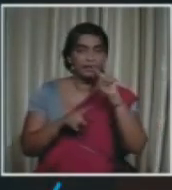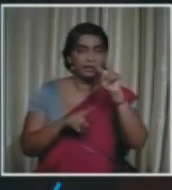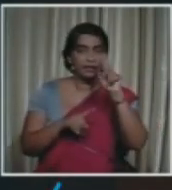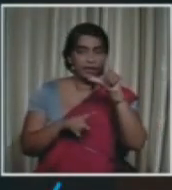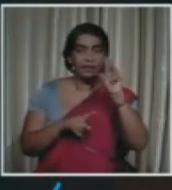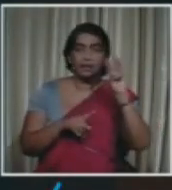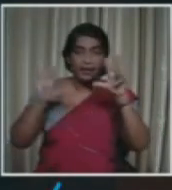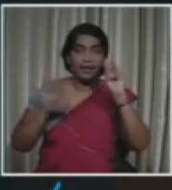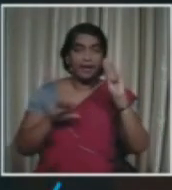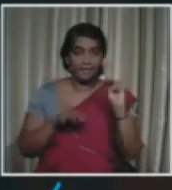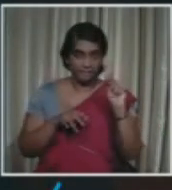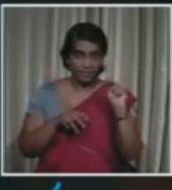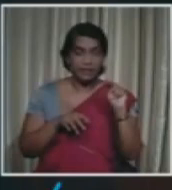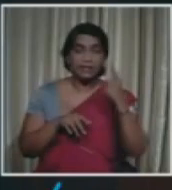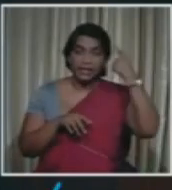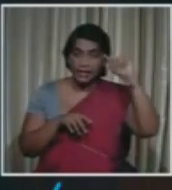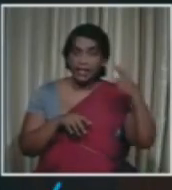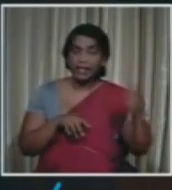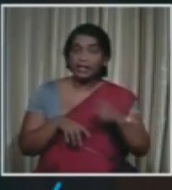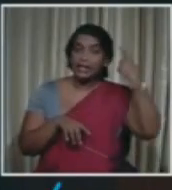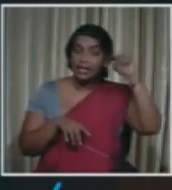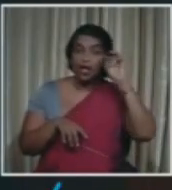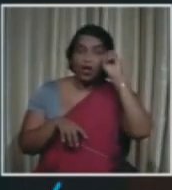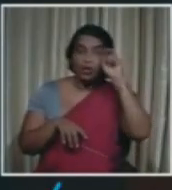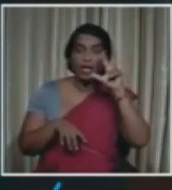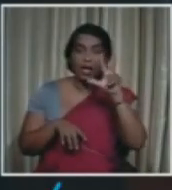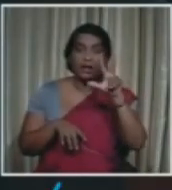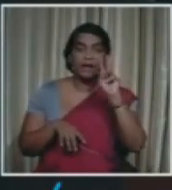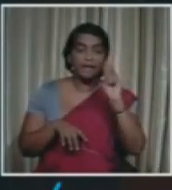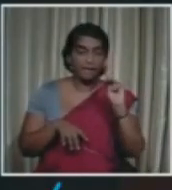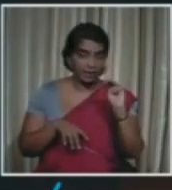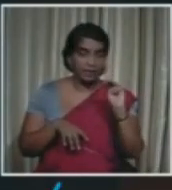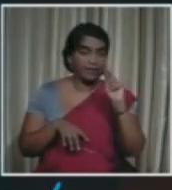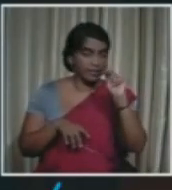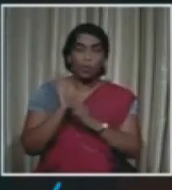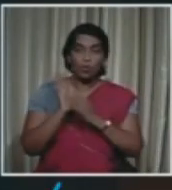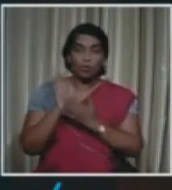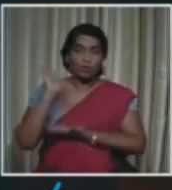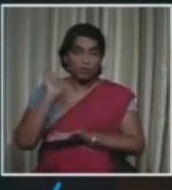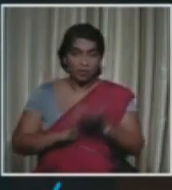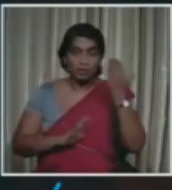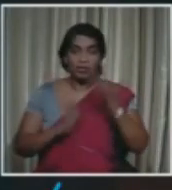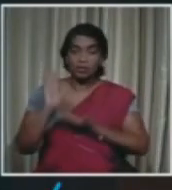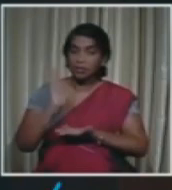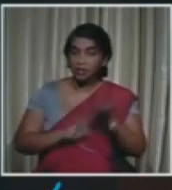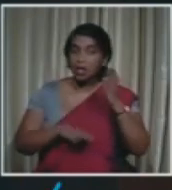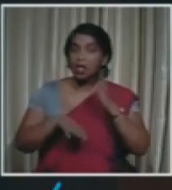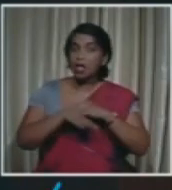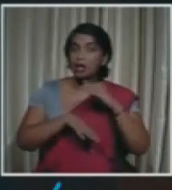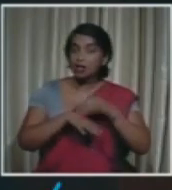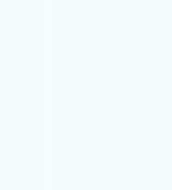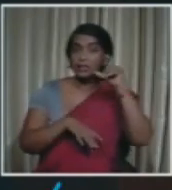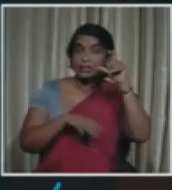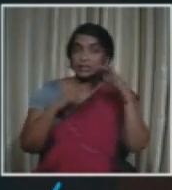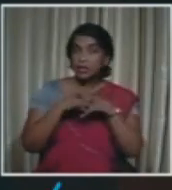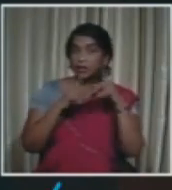WPLX 27:35 කියන බවුසරයක ඊයේ දවසේ උදේ 8:20ට තමයි මුතුරාජවෙල පර්යන්තෙන් පිටත් වෙන්නේ. ඒක පිටත් වෙන්නේ රඹුක්කන සමූපකාරයට